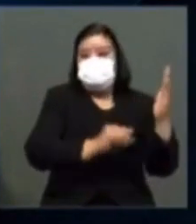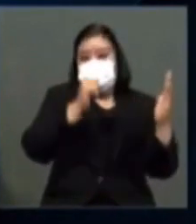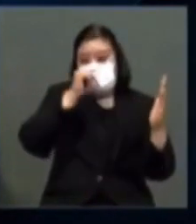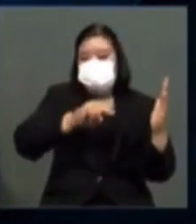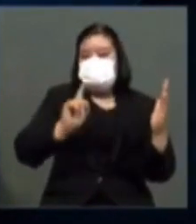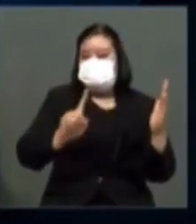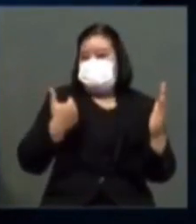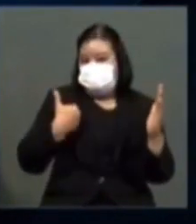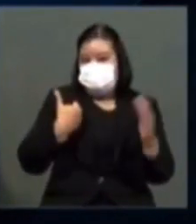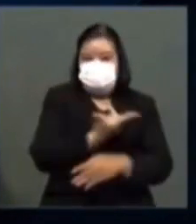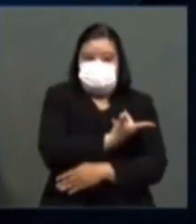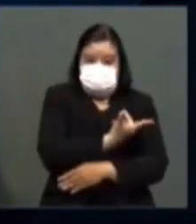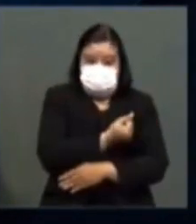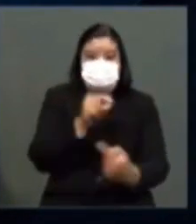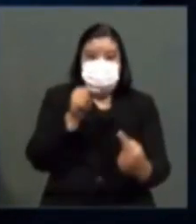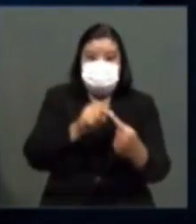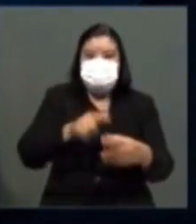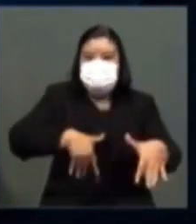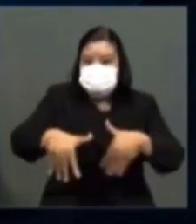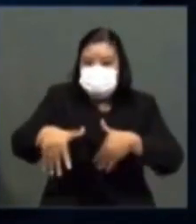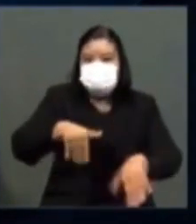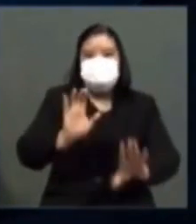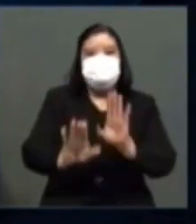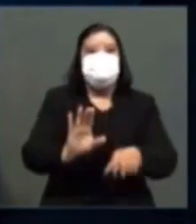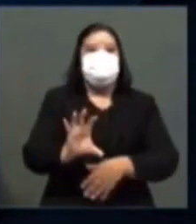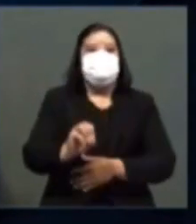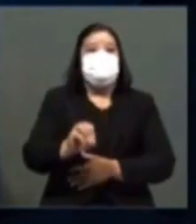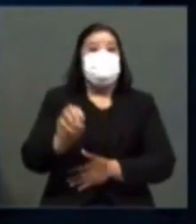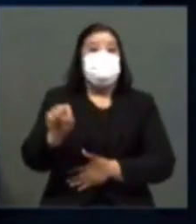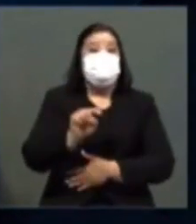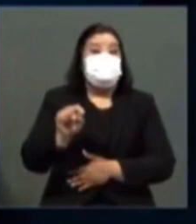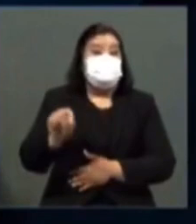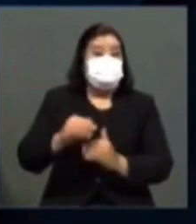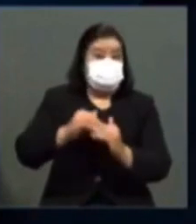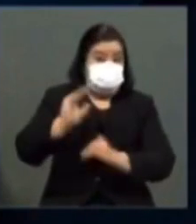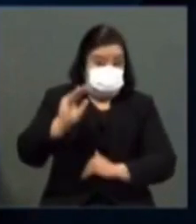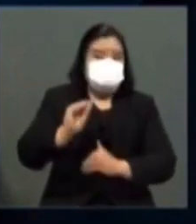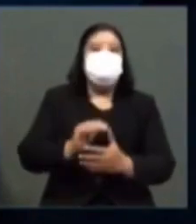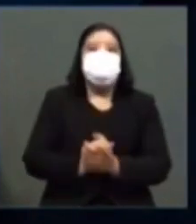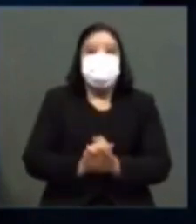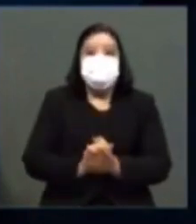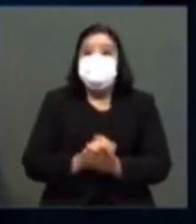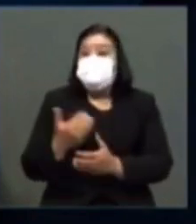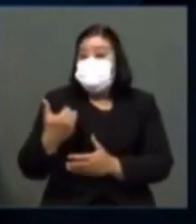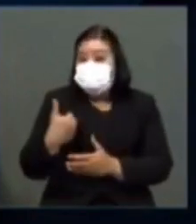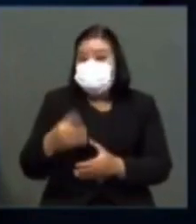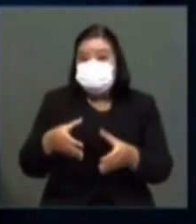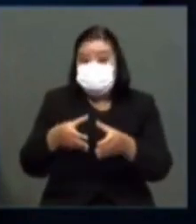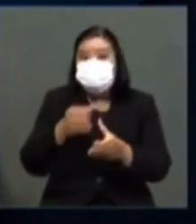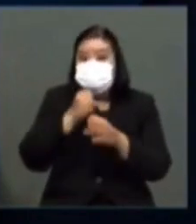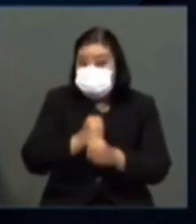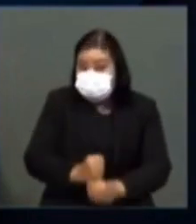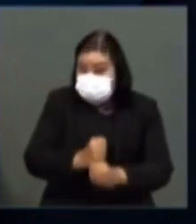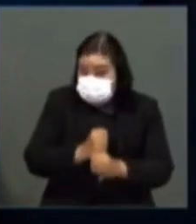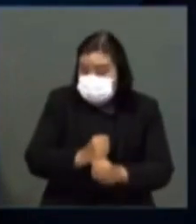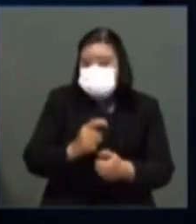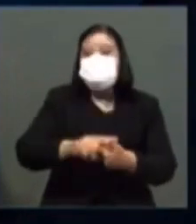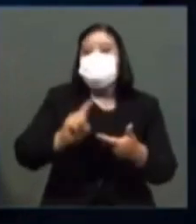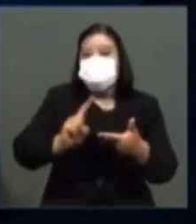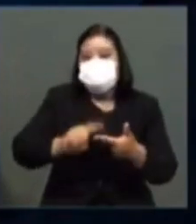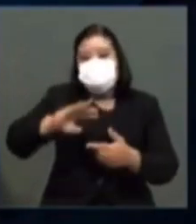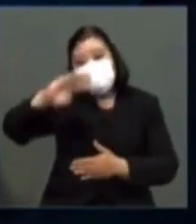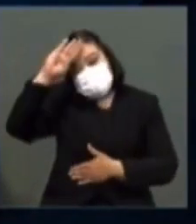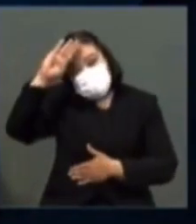คซีนให้ครอบคลุมประชากร 50% และรวมถึงประชากรที่เป็นผู้สูงวัยและกลุ่มโรคเสี่ย